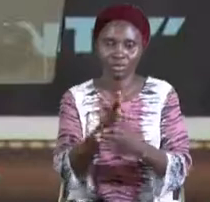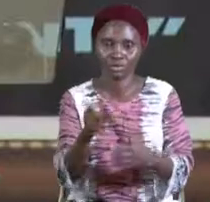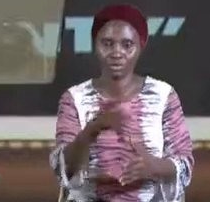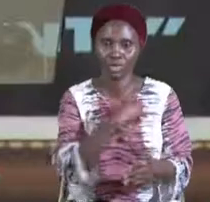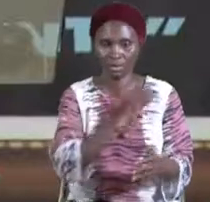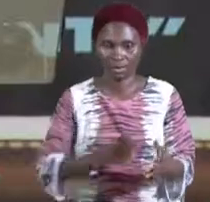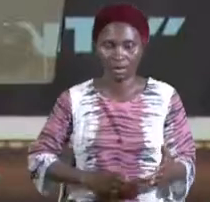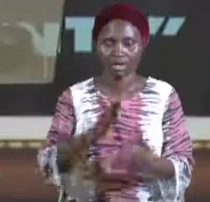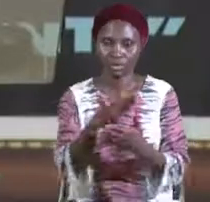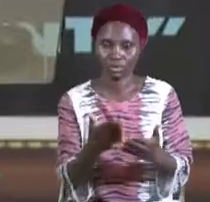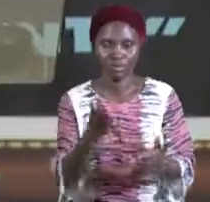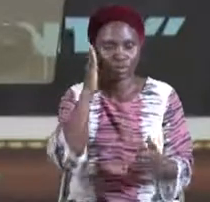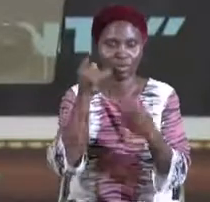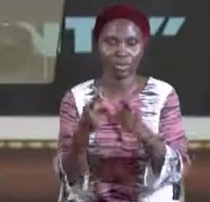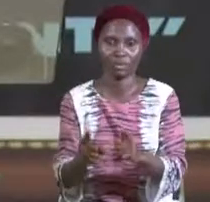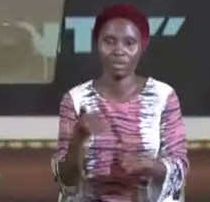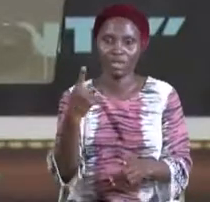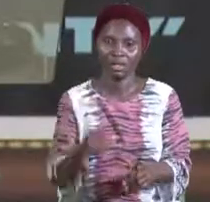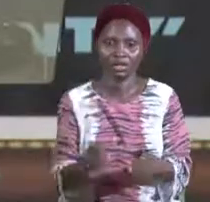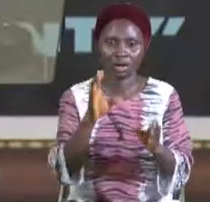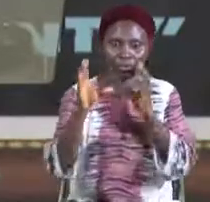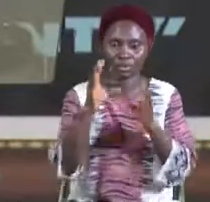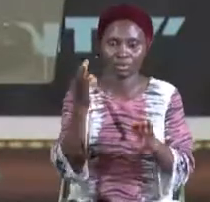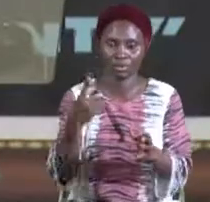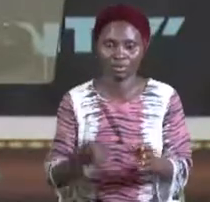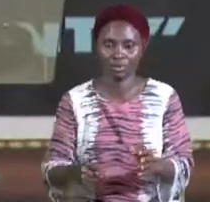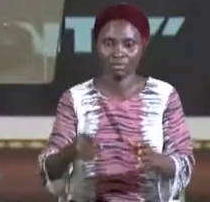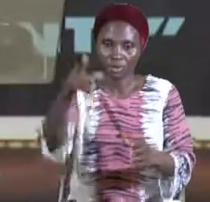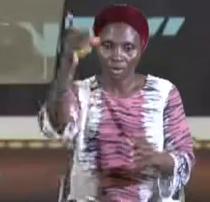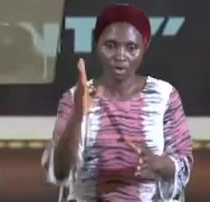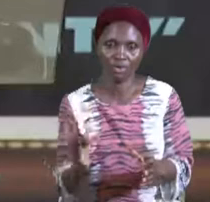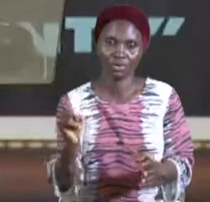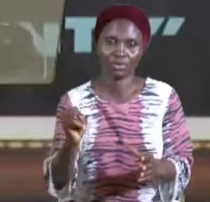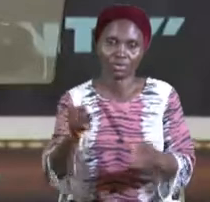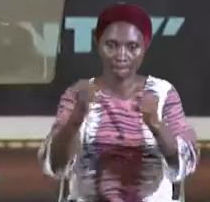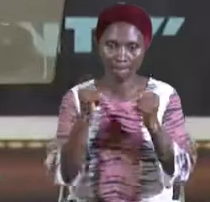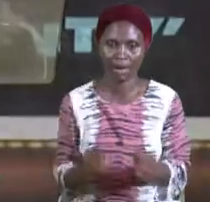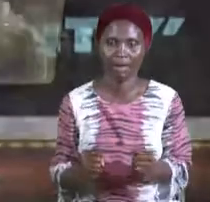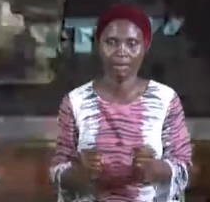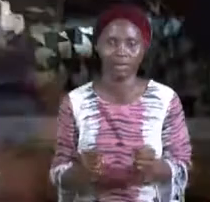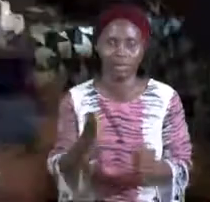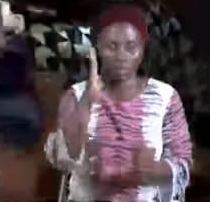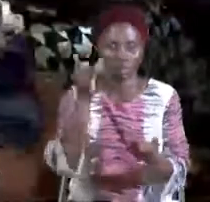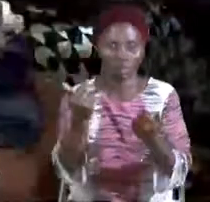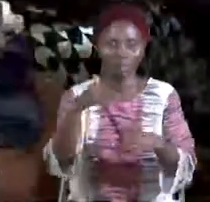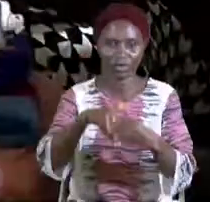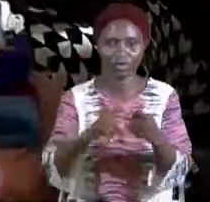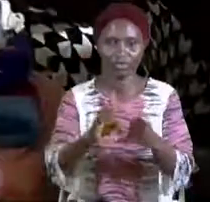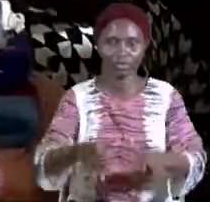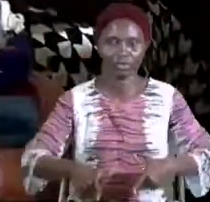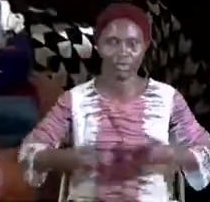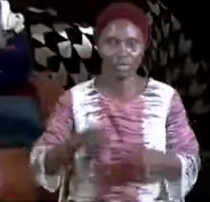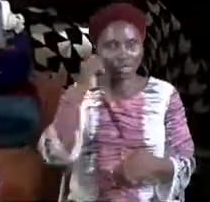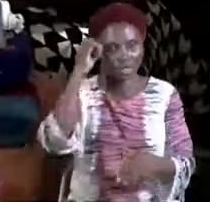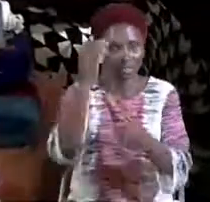la puissance de Dieu. Une communication de la puissance de Dieu. Une transmission de la puissance de Dieu viendra dans ta vie. Il